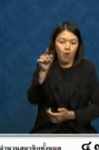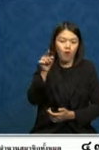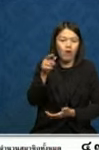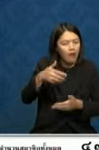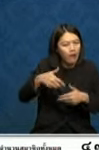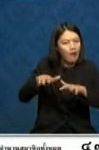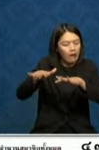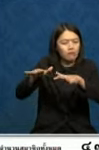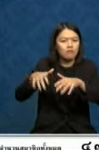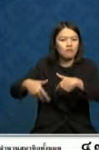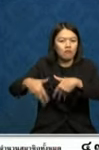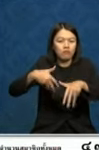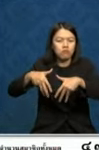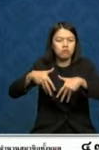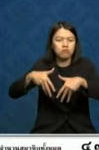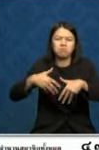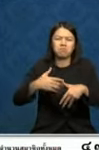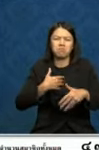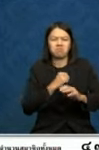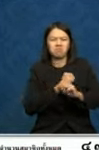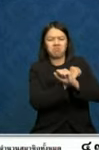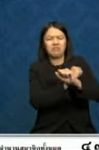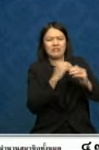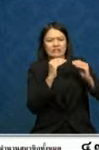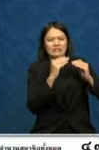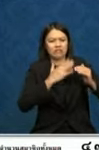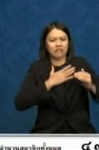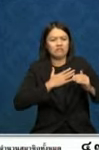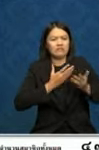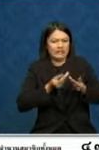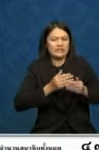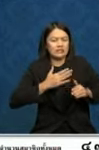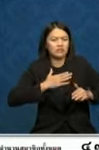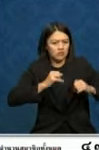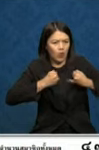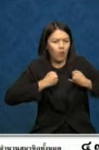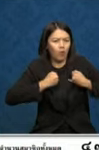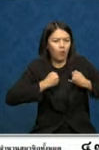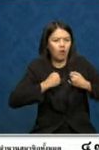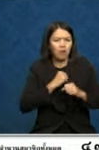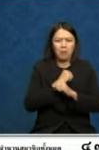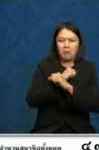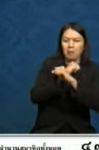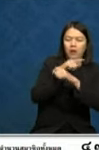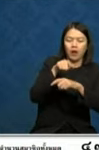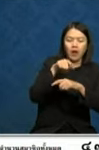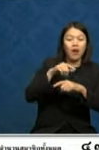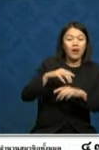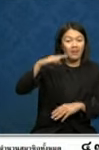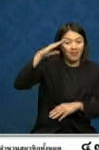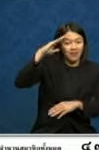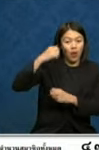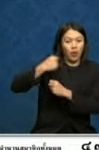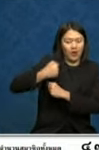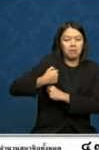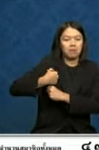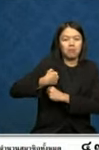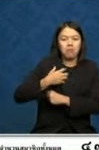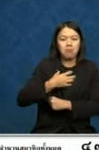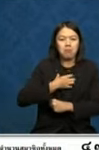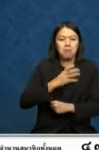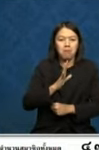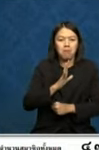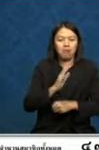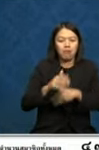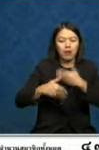ที่ชาวบ้านโต้แย้งเรื่องสิทธิ์กับที่กับทางกองทัพอยู่เนี่ยมักจะไม่อนุญาตให้มีการพัฒนาโครงสร้างพื้นฐ